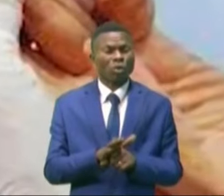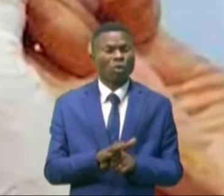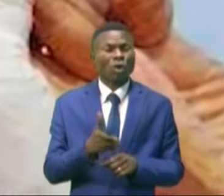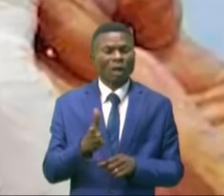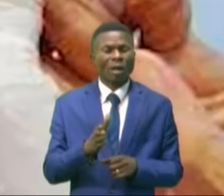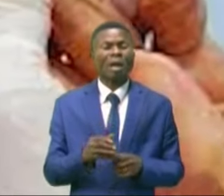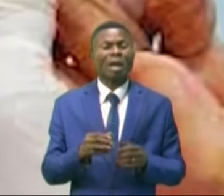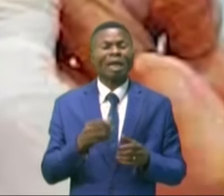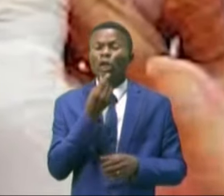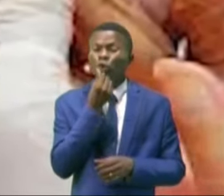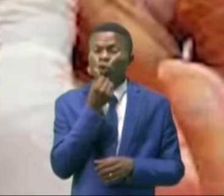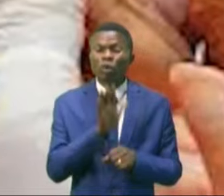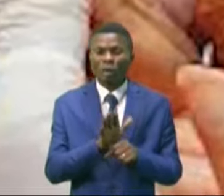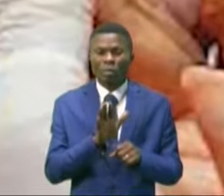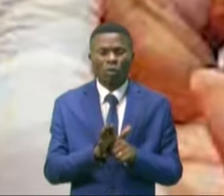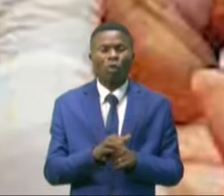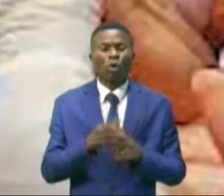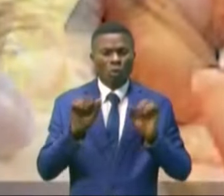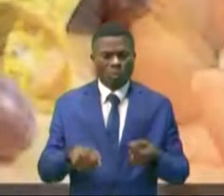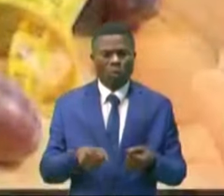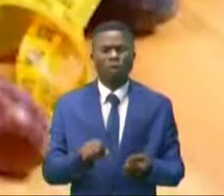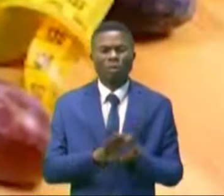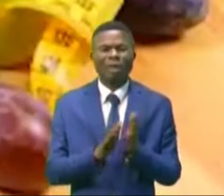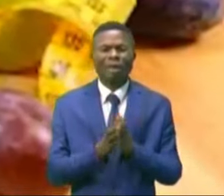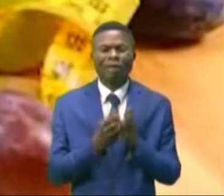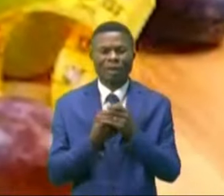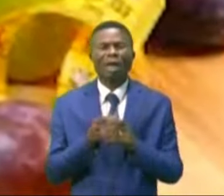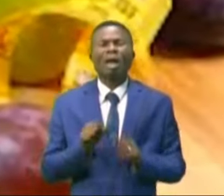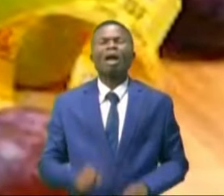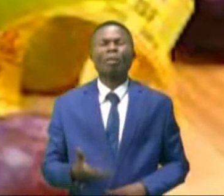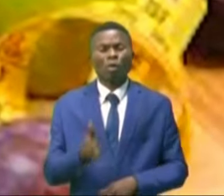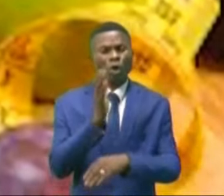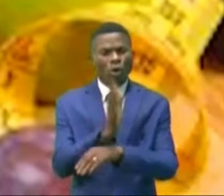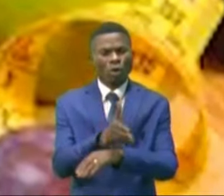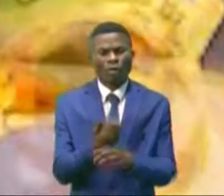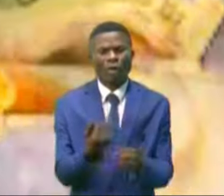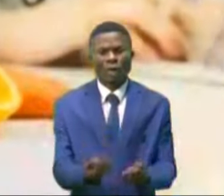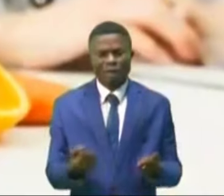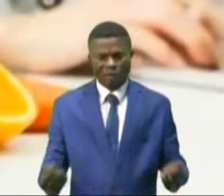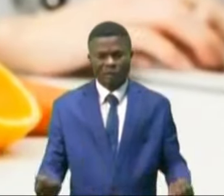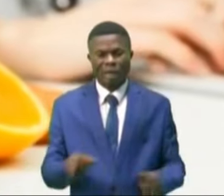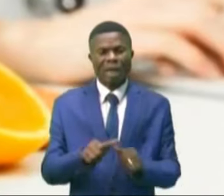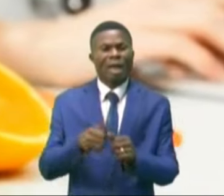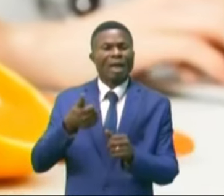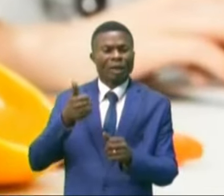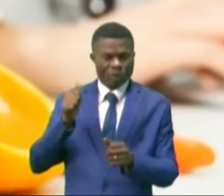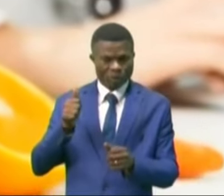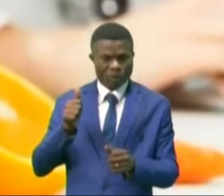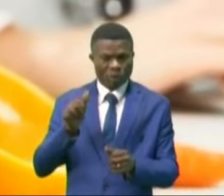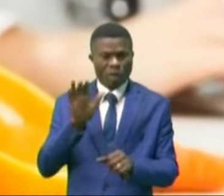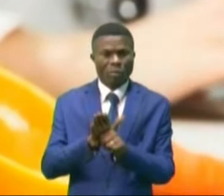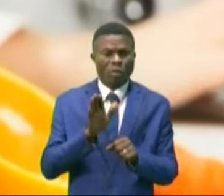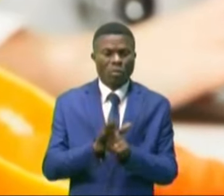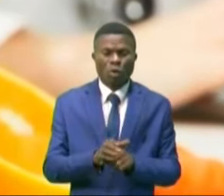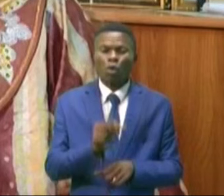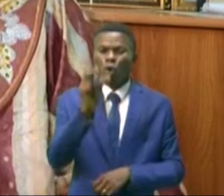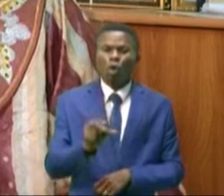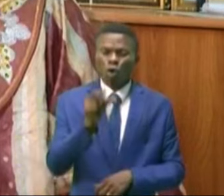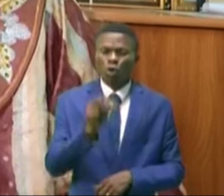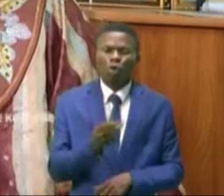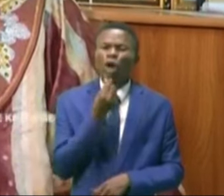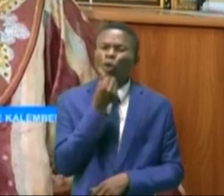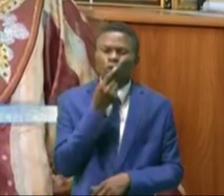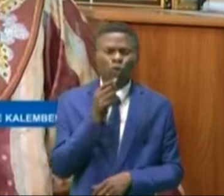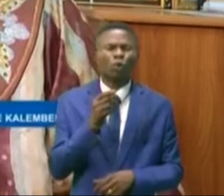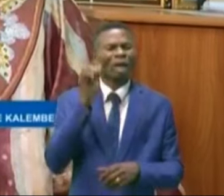Les recommandations sont données aux parents pour conseiller leurs enfants à éviter trop de sucreries. Tout doit être